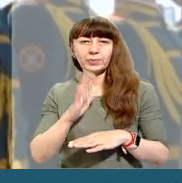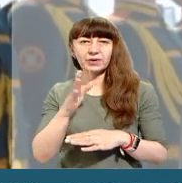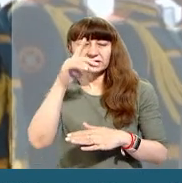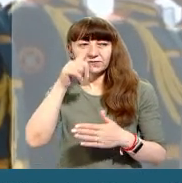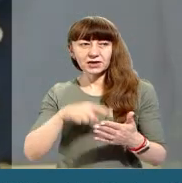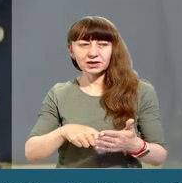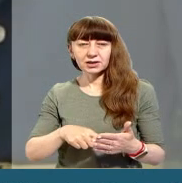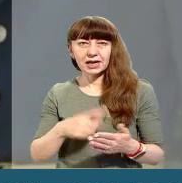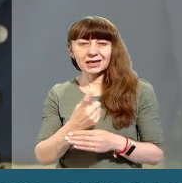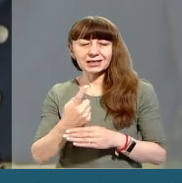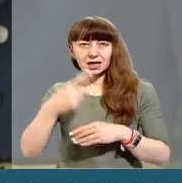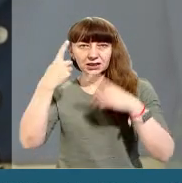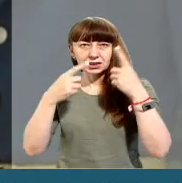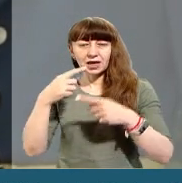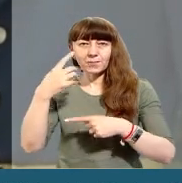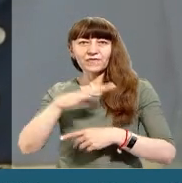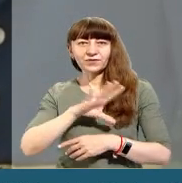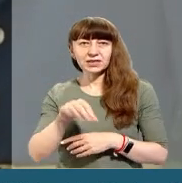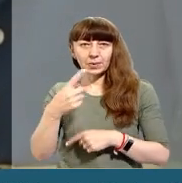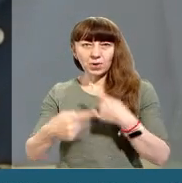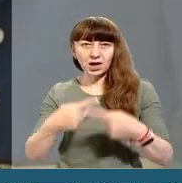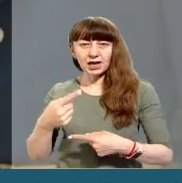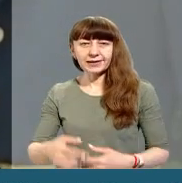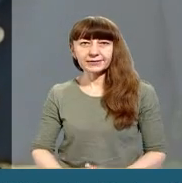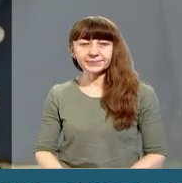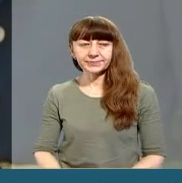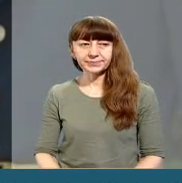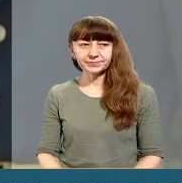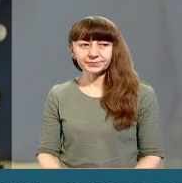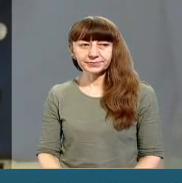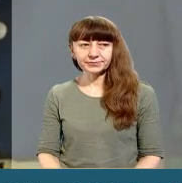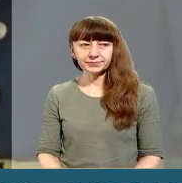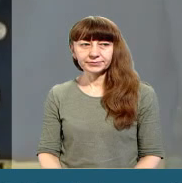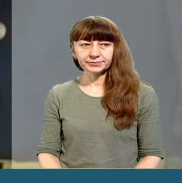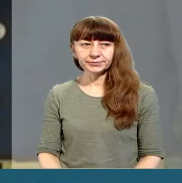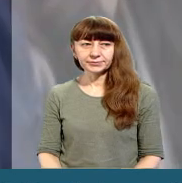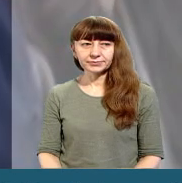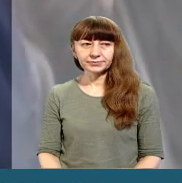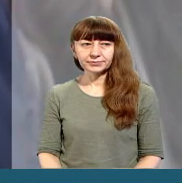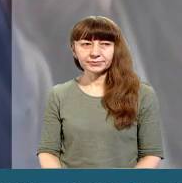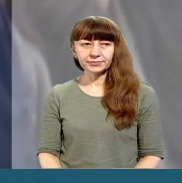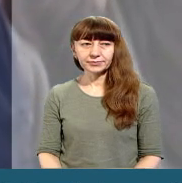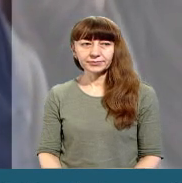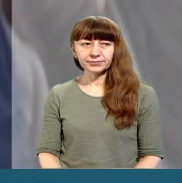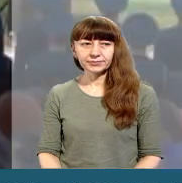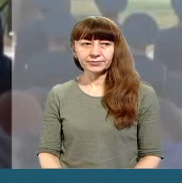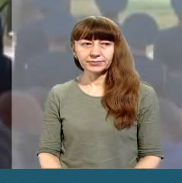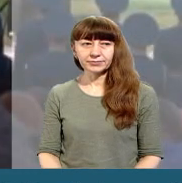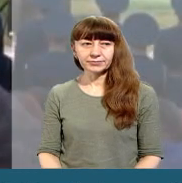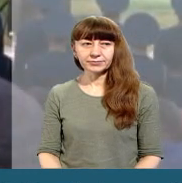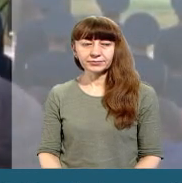сақтап, ұрпағына мирас еткен. Сол аманатқа адал болу, ұрпақтың ұлы